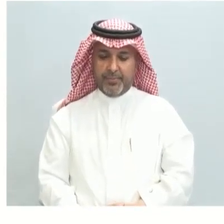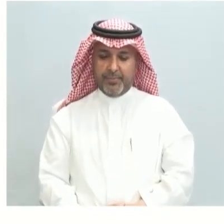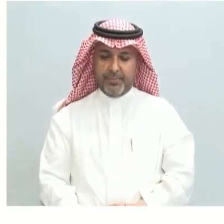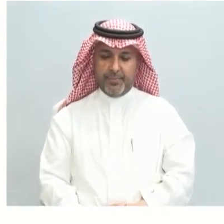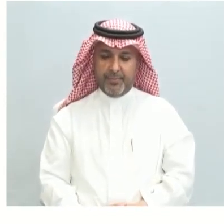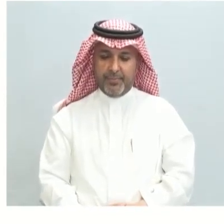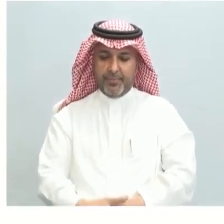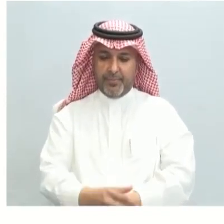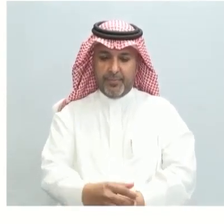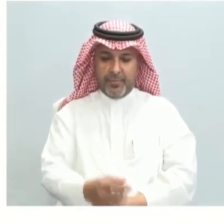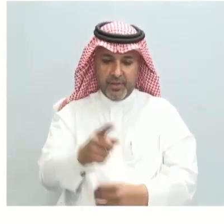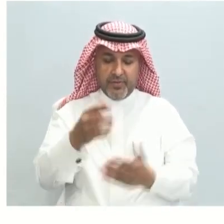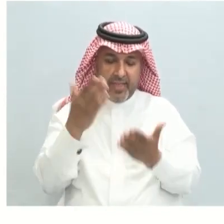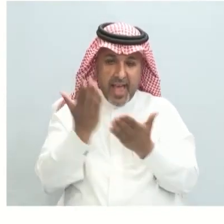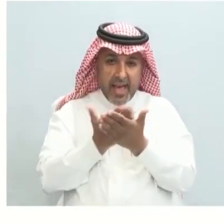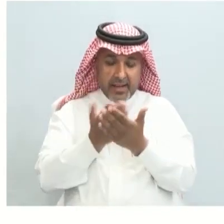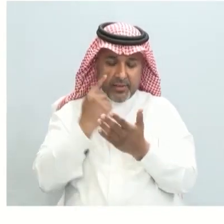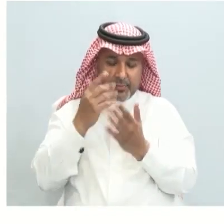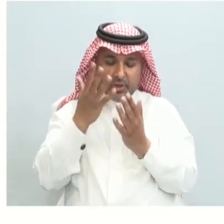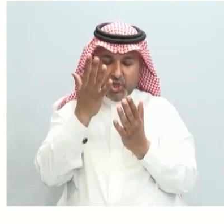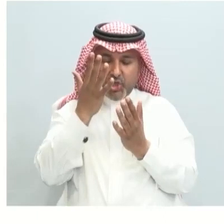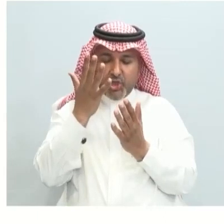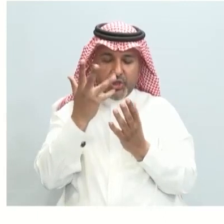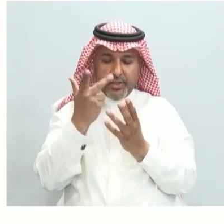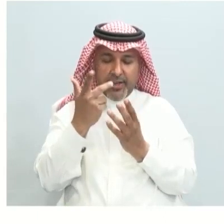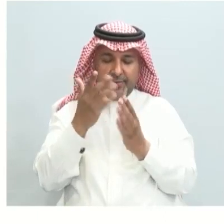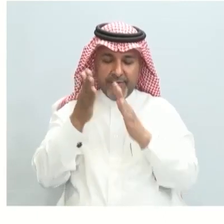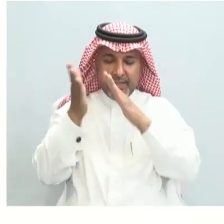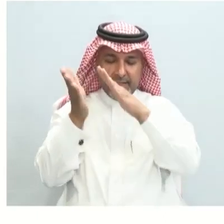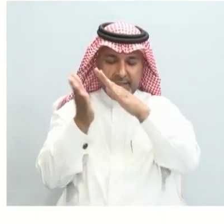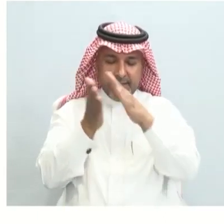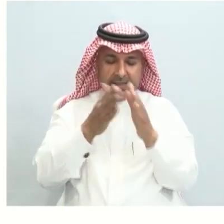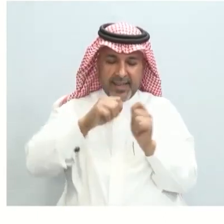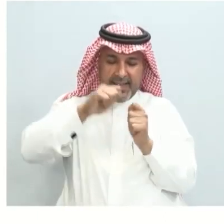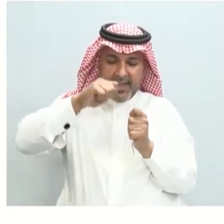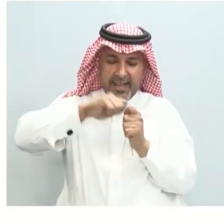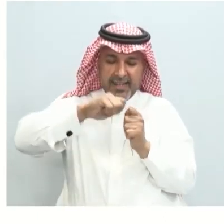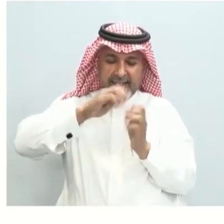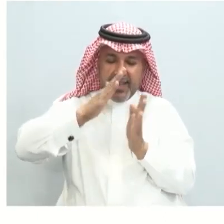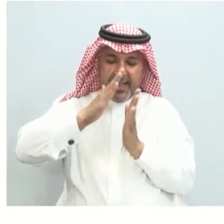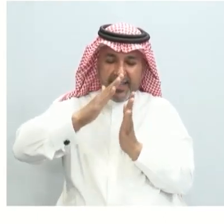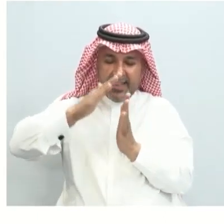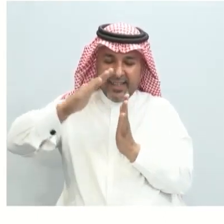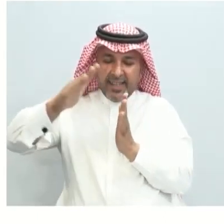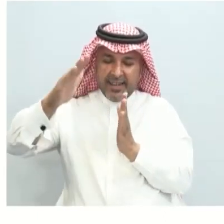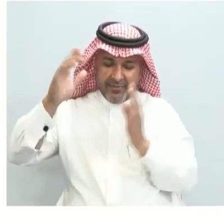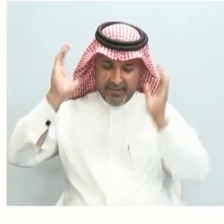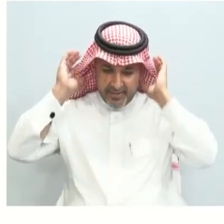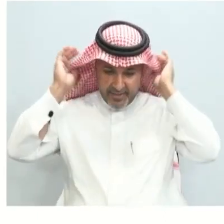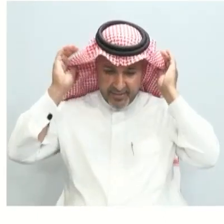التان مثل ما هو شايف مثل ما أنتم شايفين حتكون متقطعة يعني ما هي برسمة متصلة وتكون بهذا الشكل.